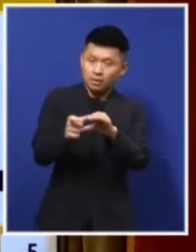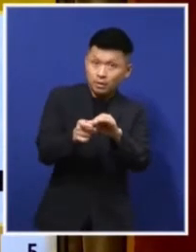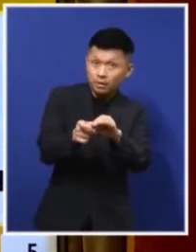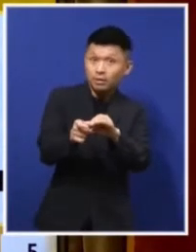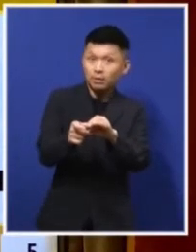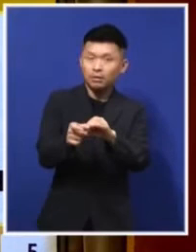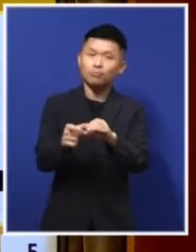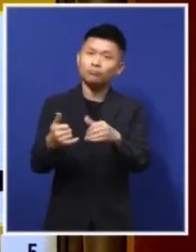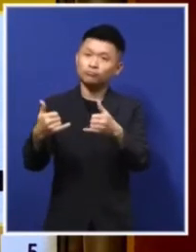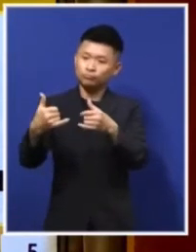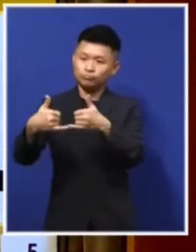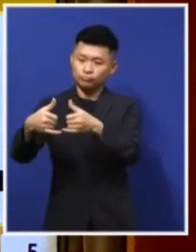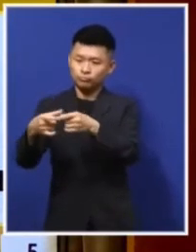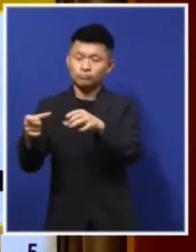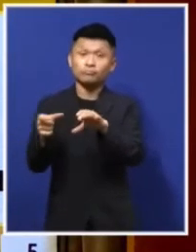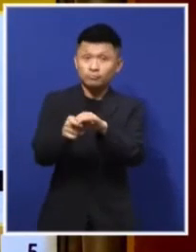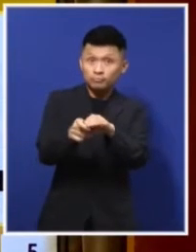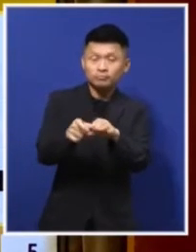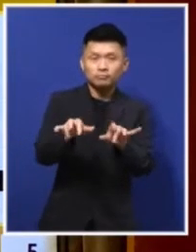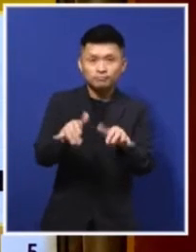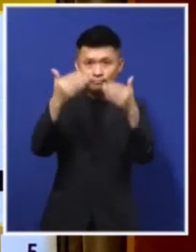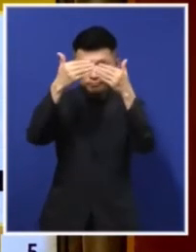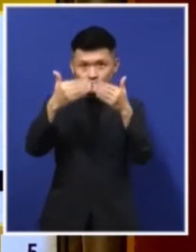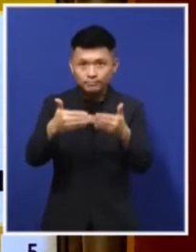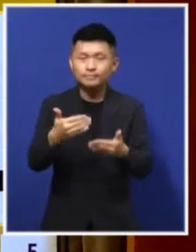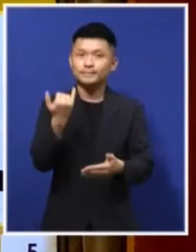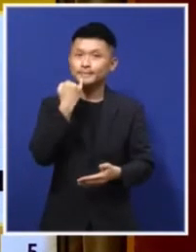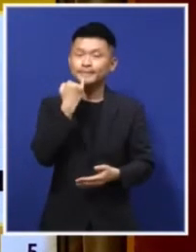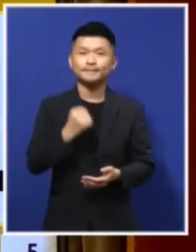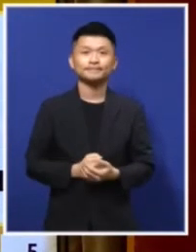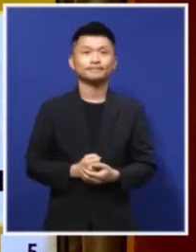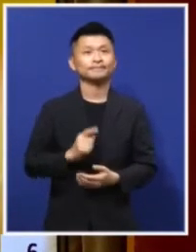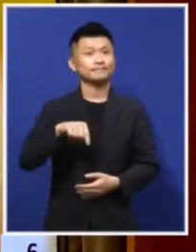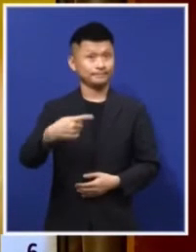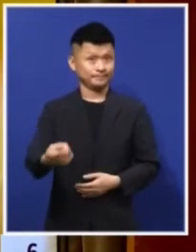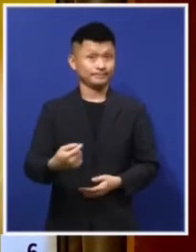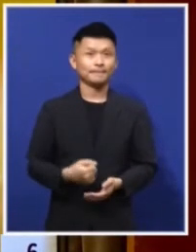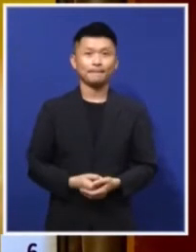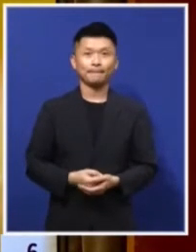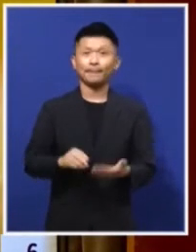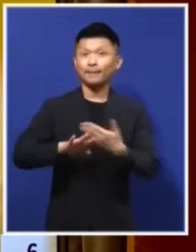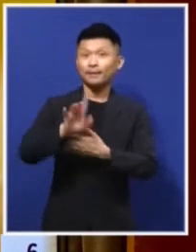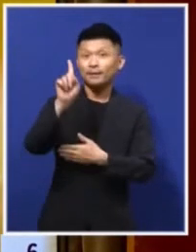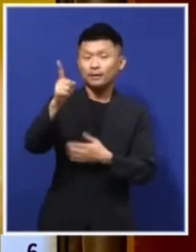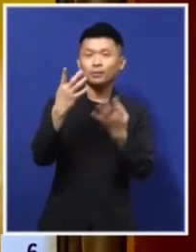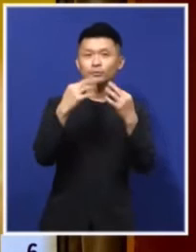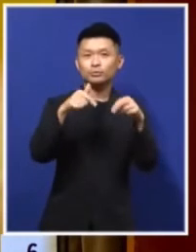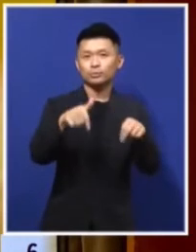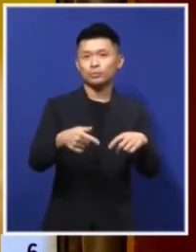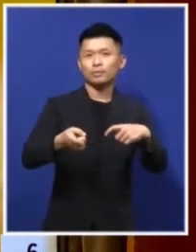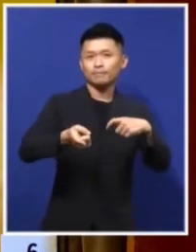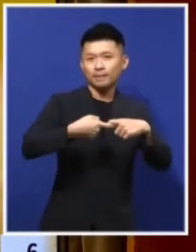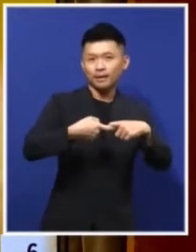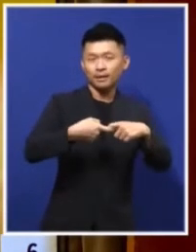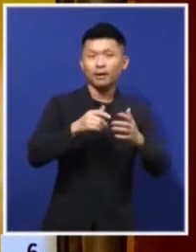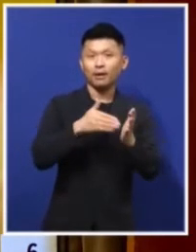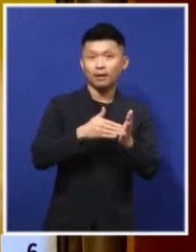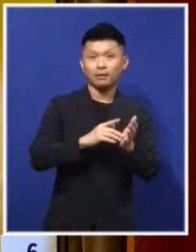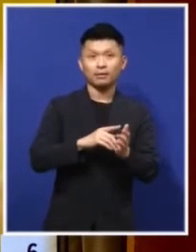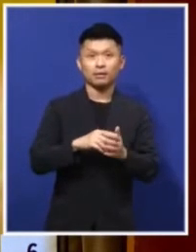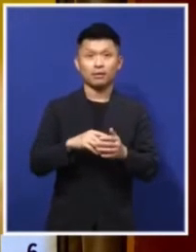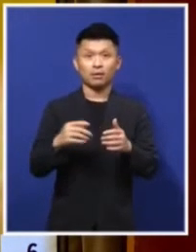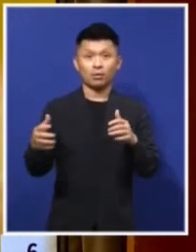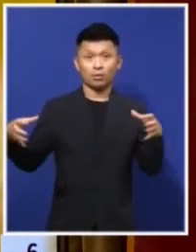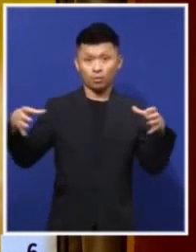插健保卡的方式来达成。那再往下一页。有另外一个数位绑定之后共同绑定的